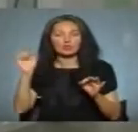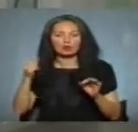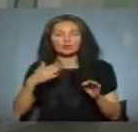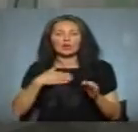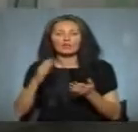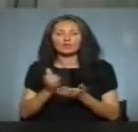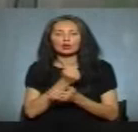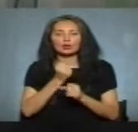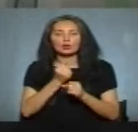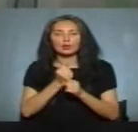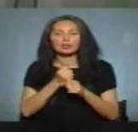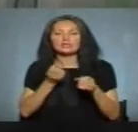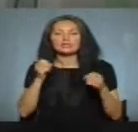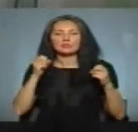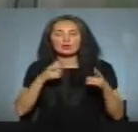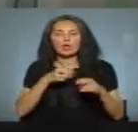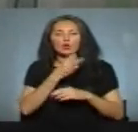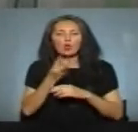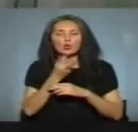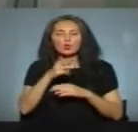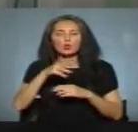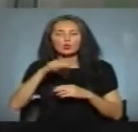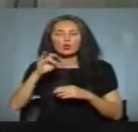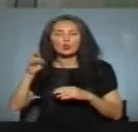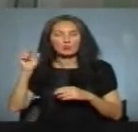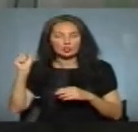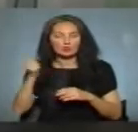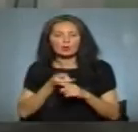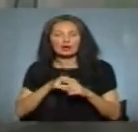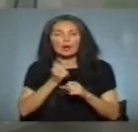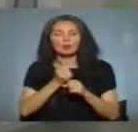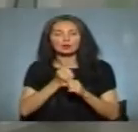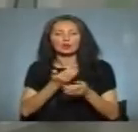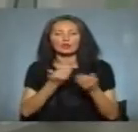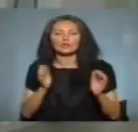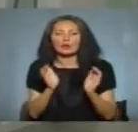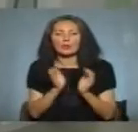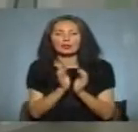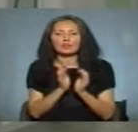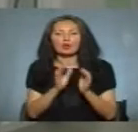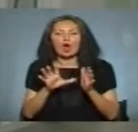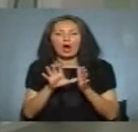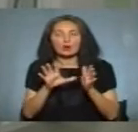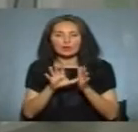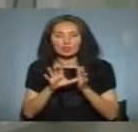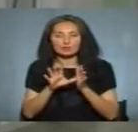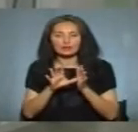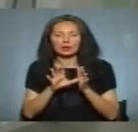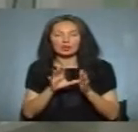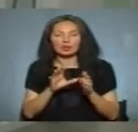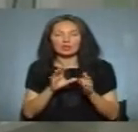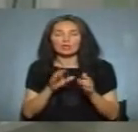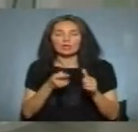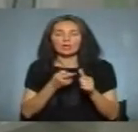спеціальну турбіну, яка працює від портативного акумулятора, акумуляторної батареї, ще